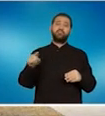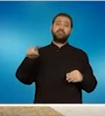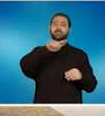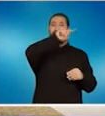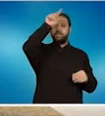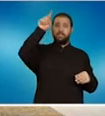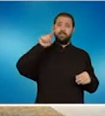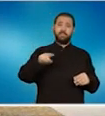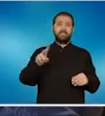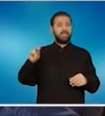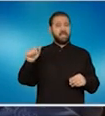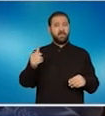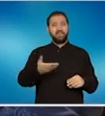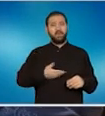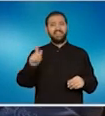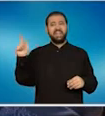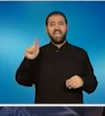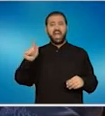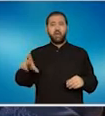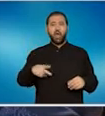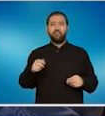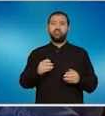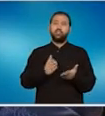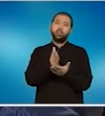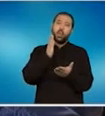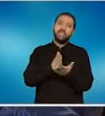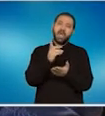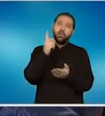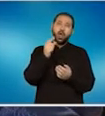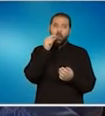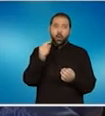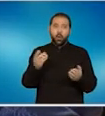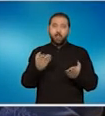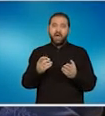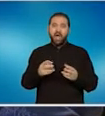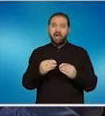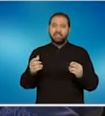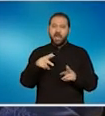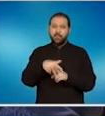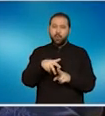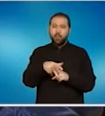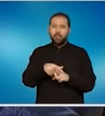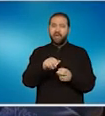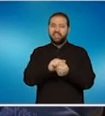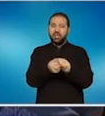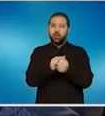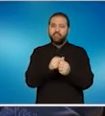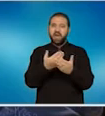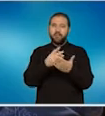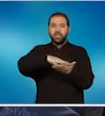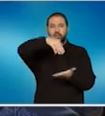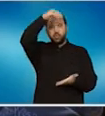în temițele comuniste. Părintele Galeriu a fost totdeauna atipic. marea problemă a celor